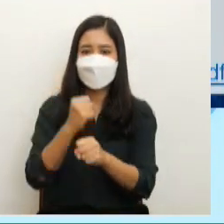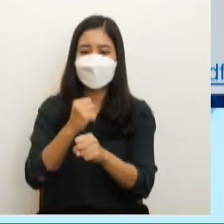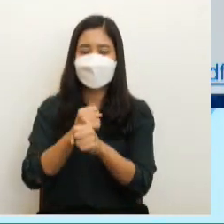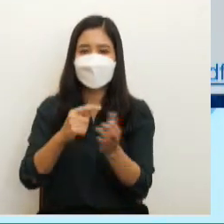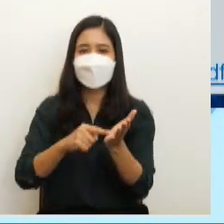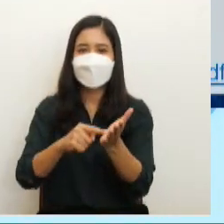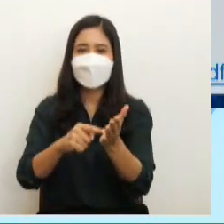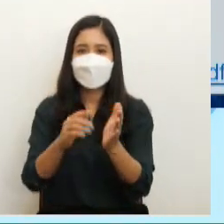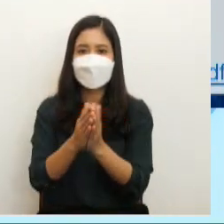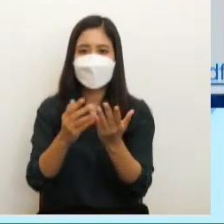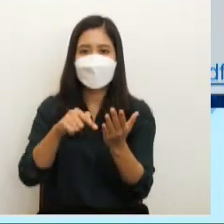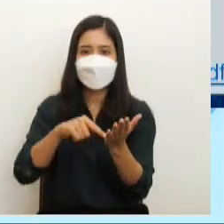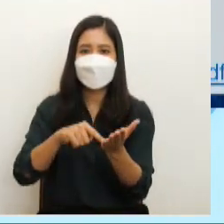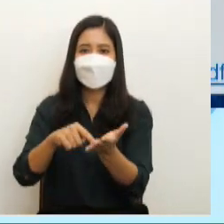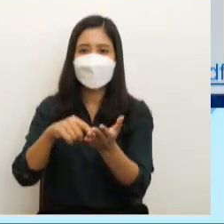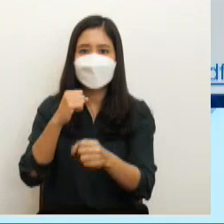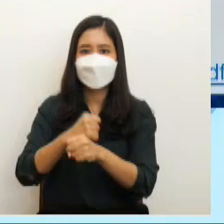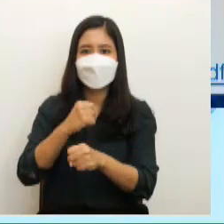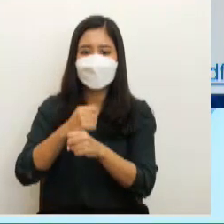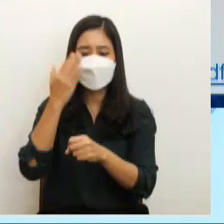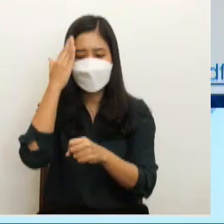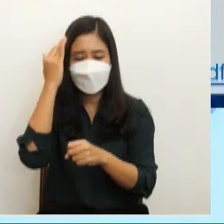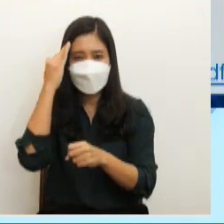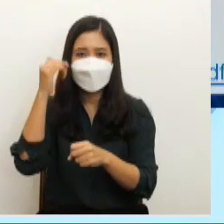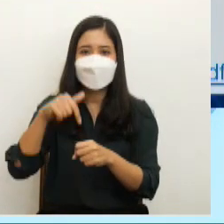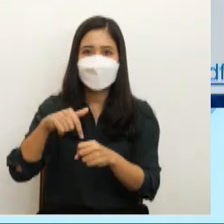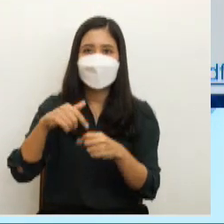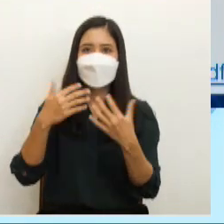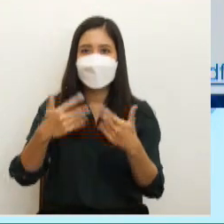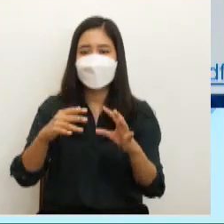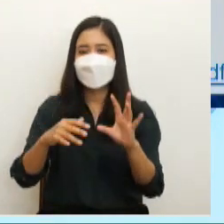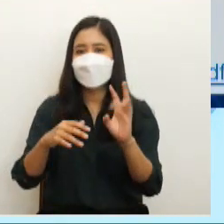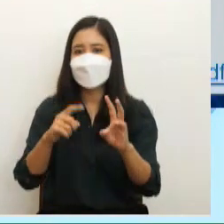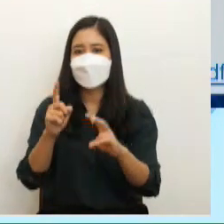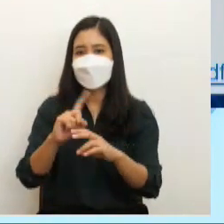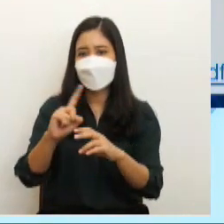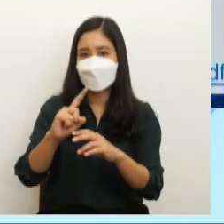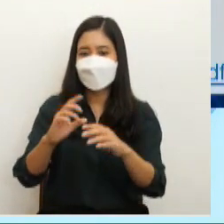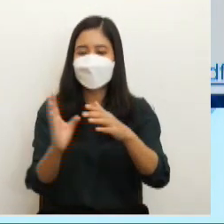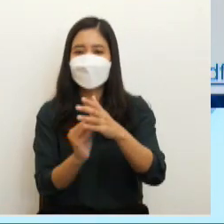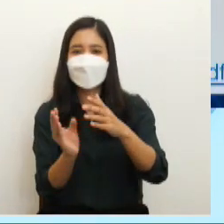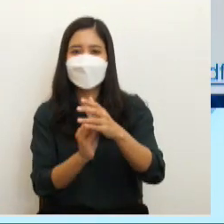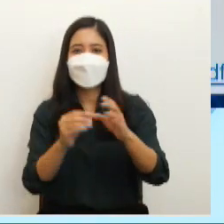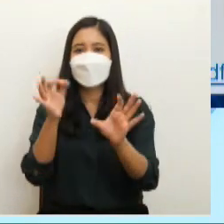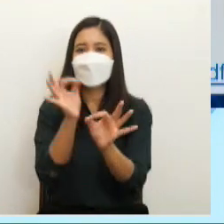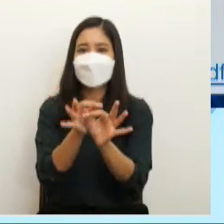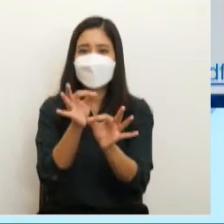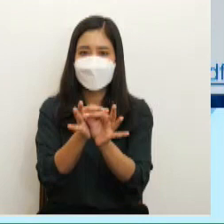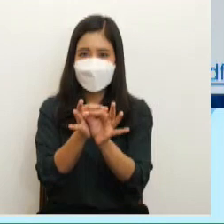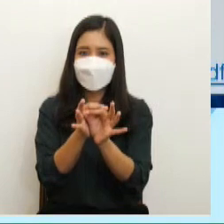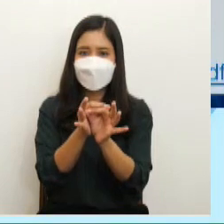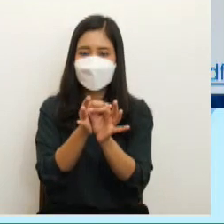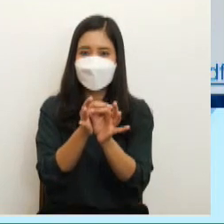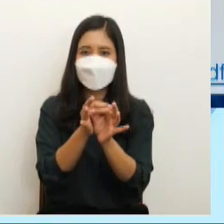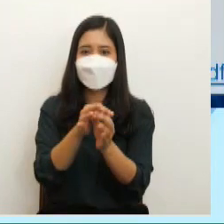ครับให้ผู้แทนไปนะครับอย่างที่7สุดท้ายนะครับเราจะต้องแนบสำเนาบัญชีธนาคารไปด้วยนะฮะทีนี้ผู้ที่